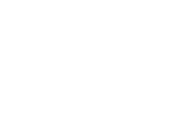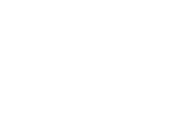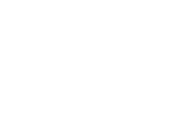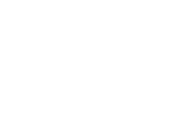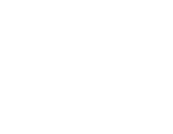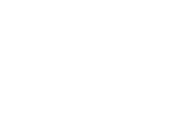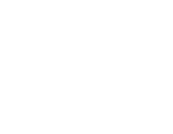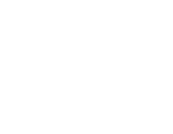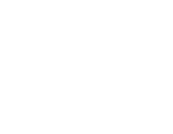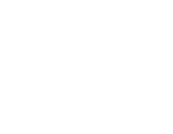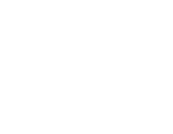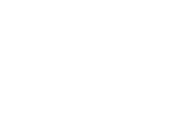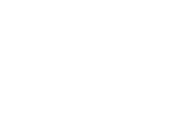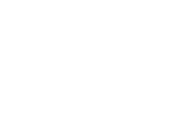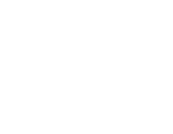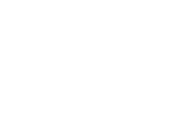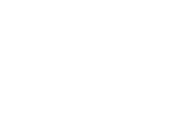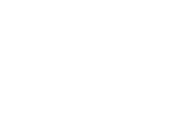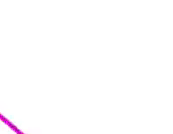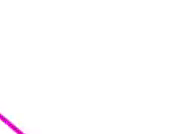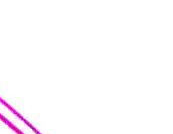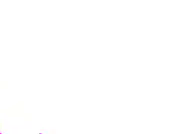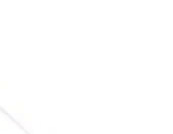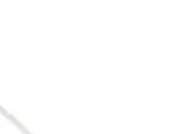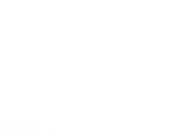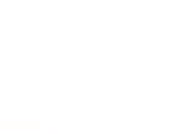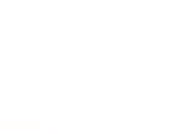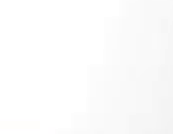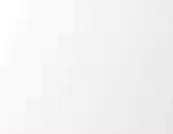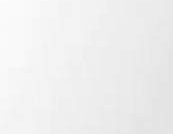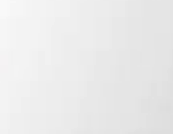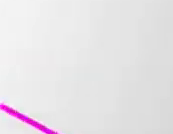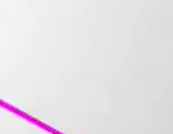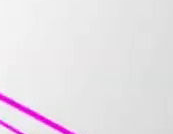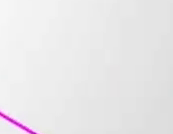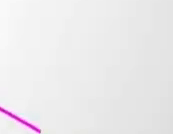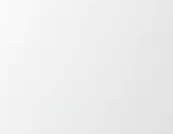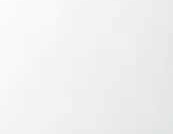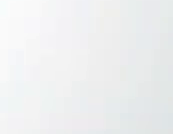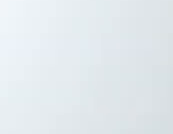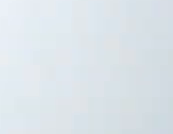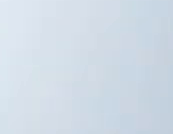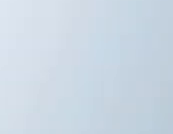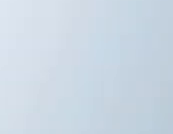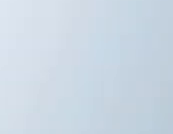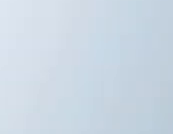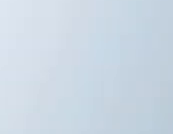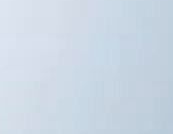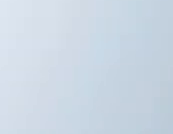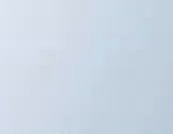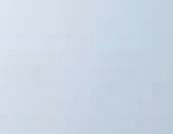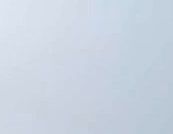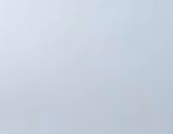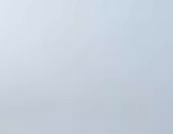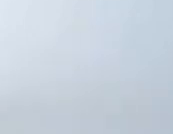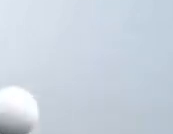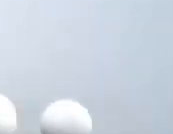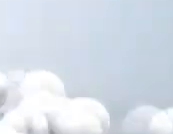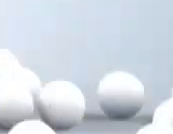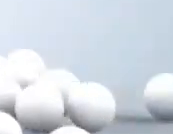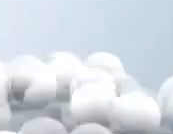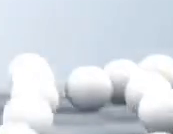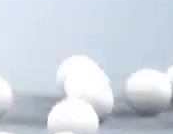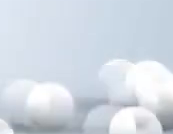ธนาคารออมสินธนาคารเพื่อสังคม ทีละเล็กทีละน้อยค่อยค่อยเป็น